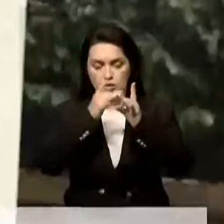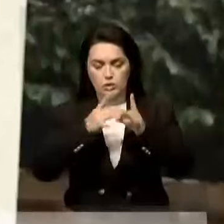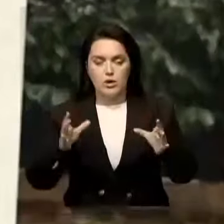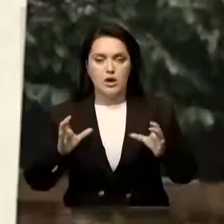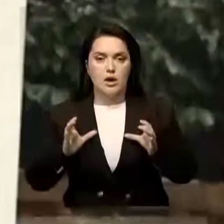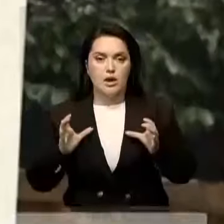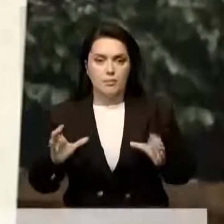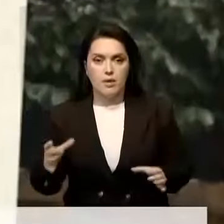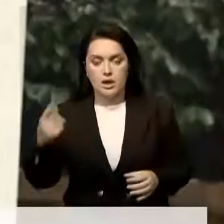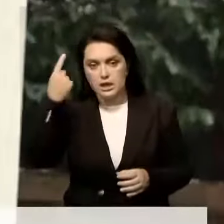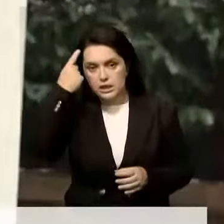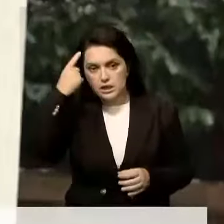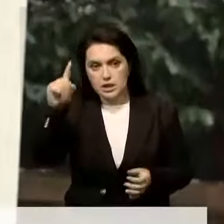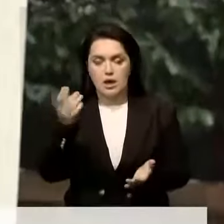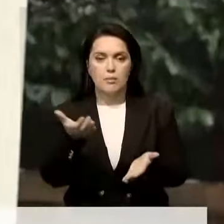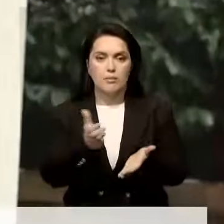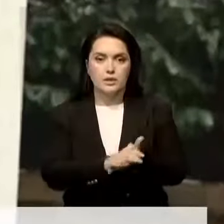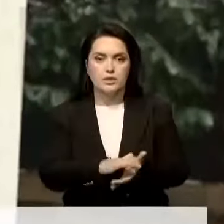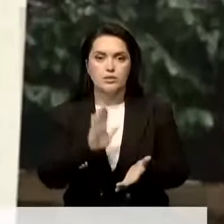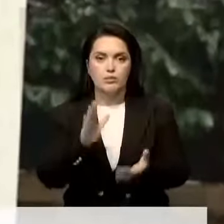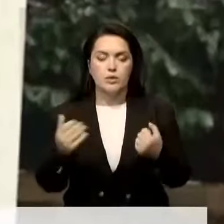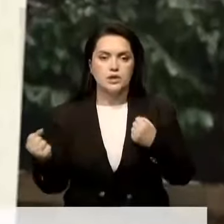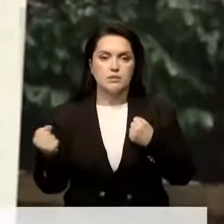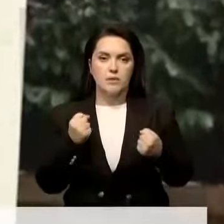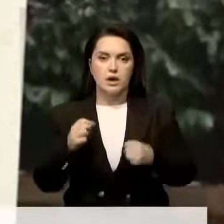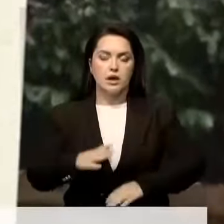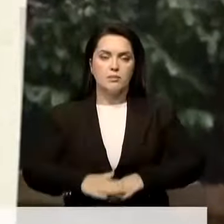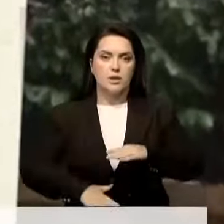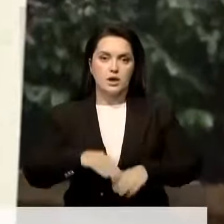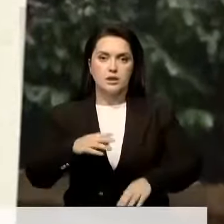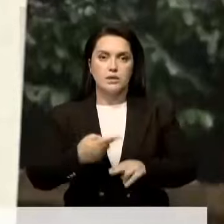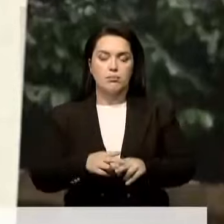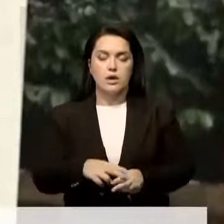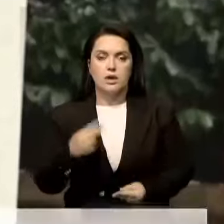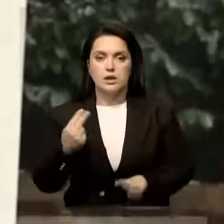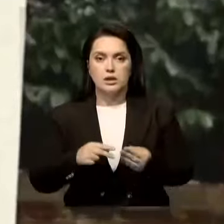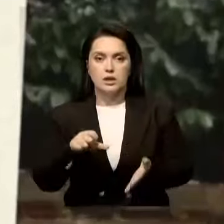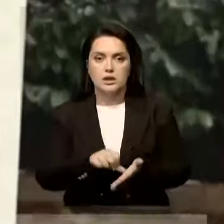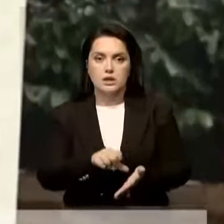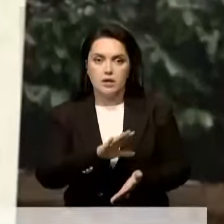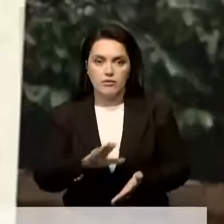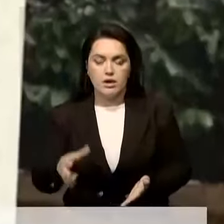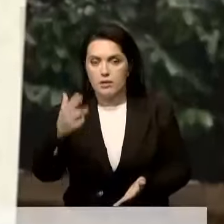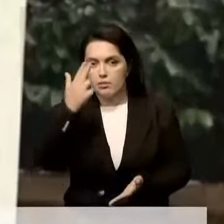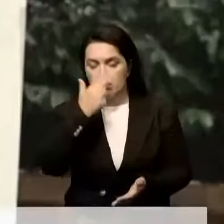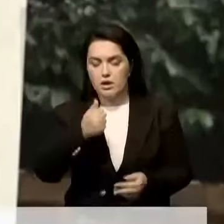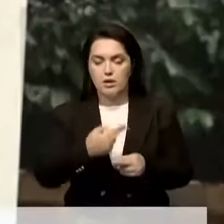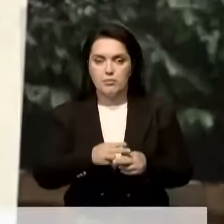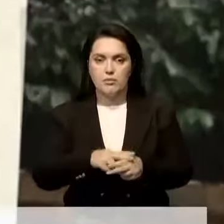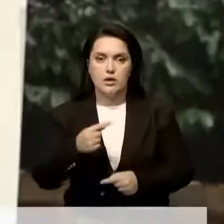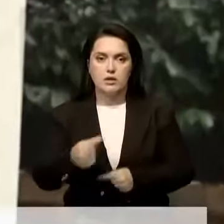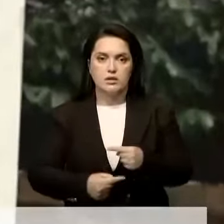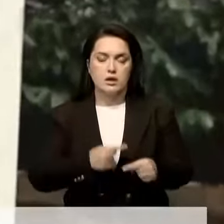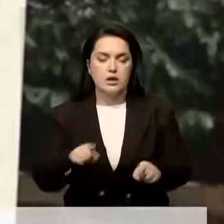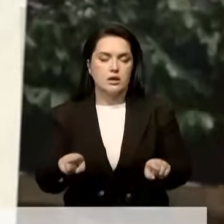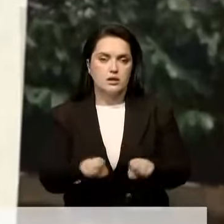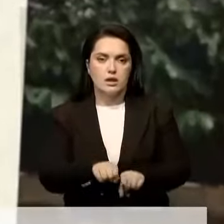обогащением. Идея познакомиться со всеми спортивными практиками. Эти игры не являются чем-то привычным, они традиционные, и они не